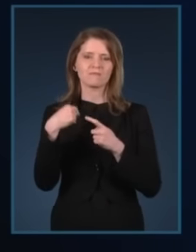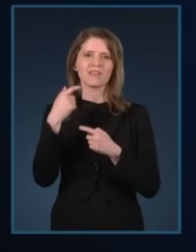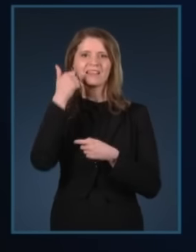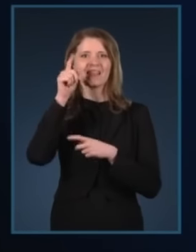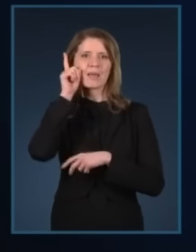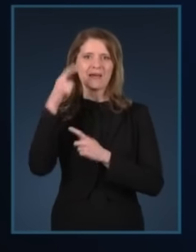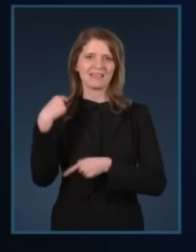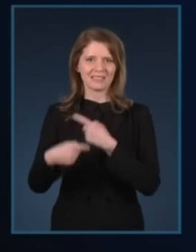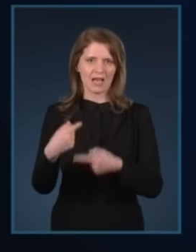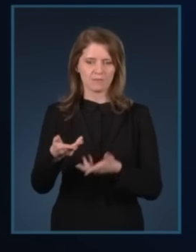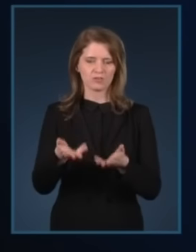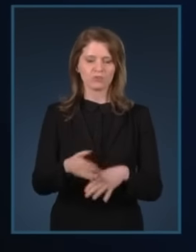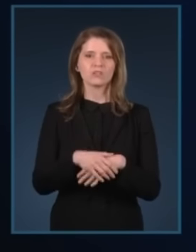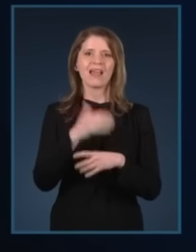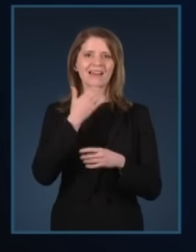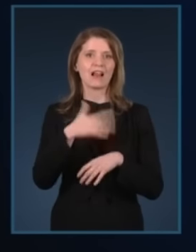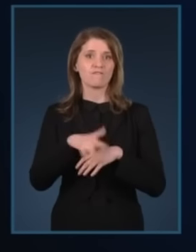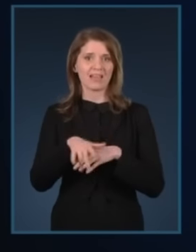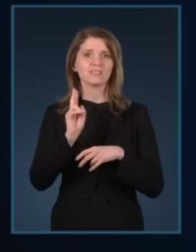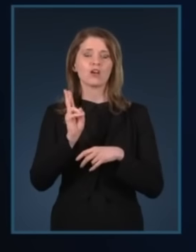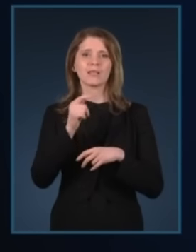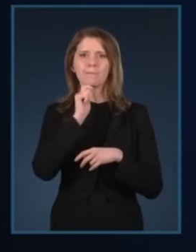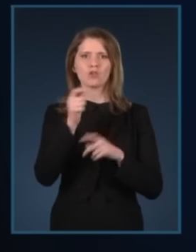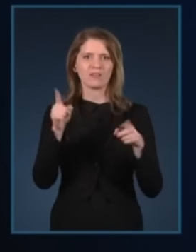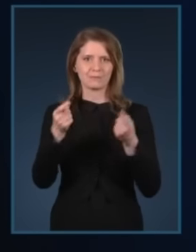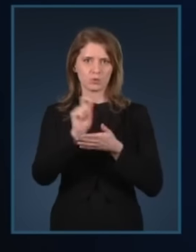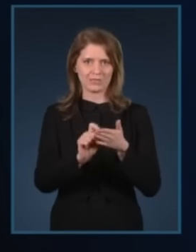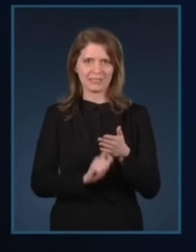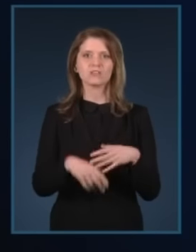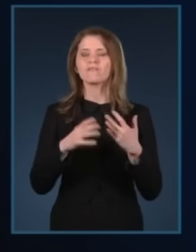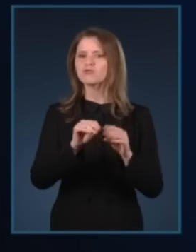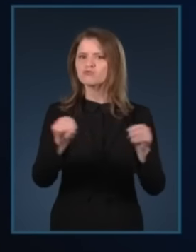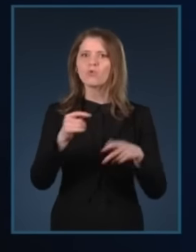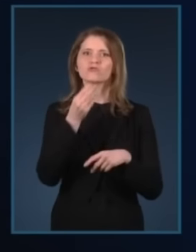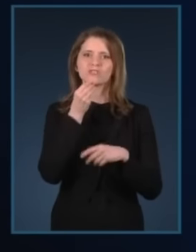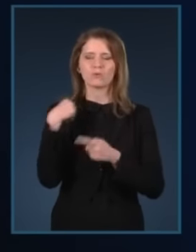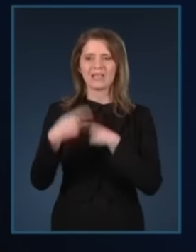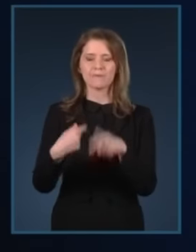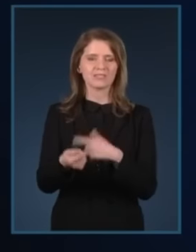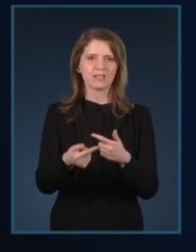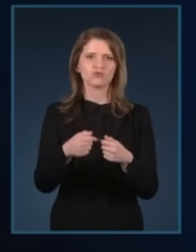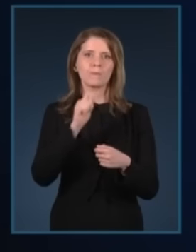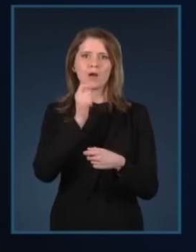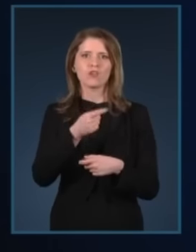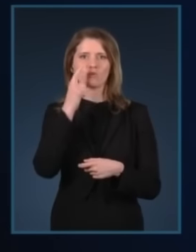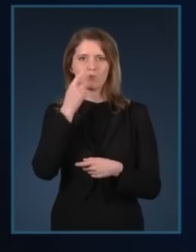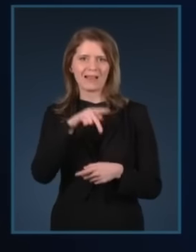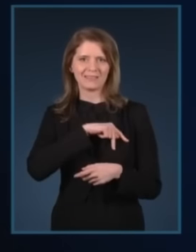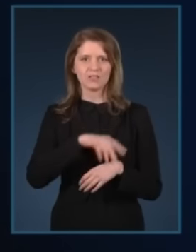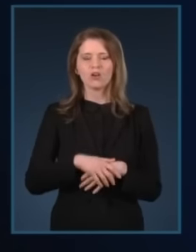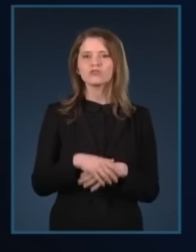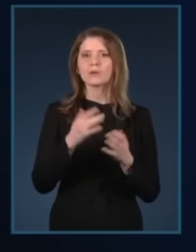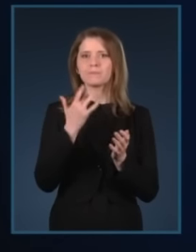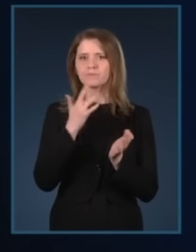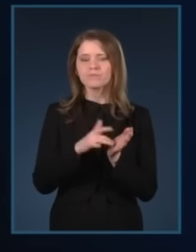magyar himnuszt írta, vagy azt a megannyi zsidó származású magyar Nobel-díjast, például Günzberg Dénest, akit